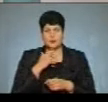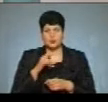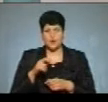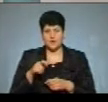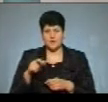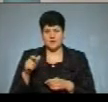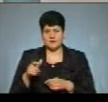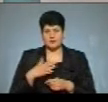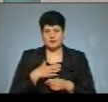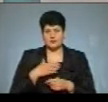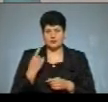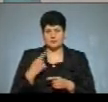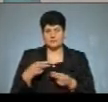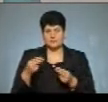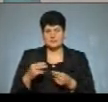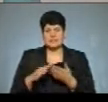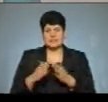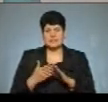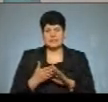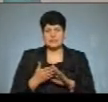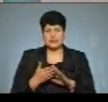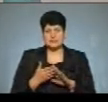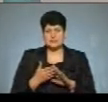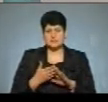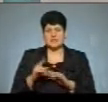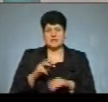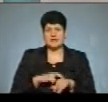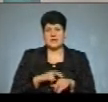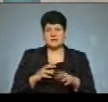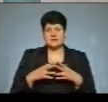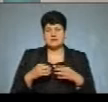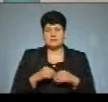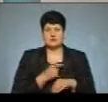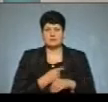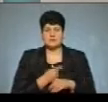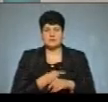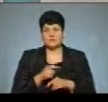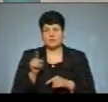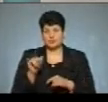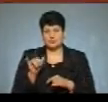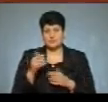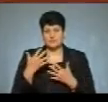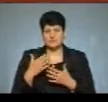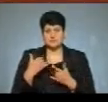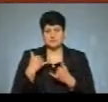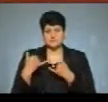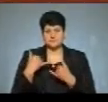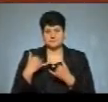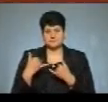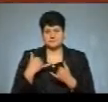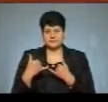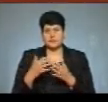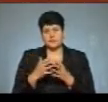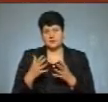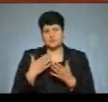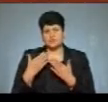громадян нашій області уклали декларації з лікарями сімейної медицини. І, очевидно, в них вже налагоджена комунікація. Більше консультуються зі сімейним лікарем,